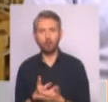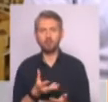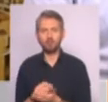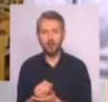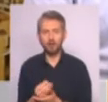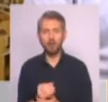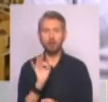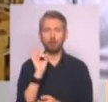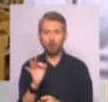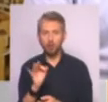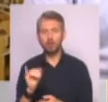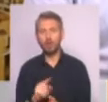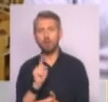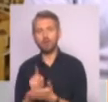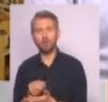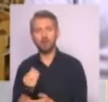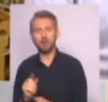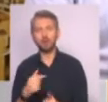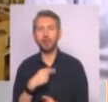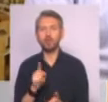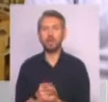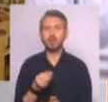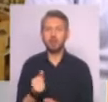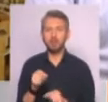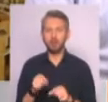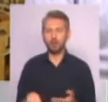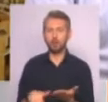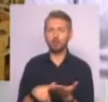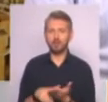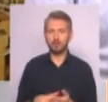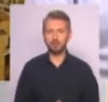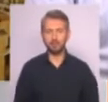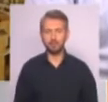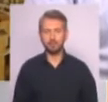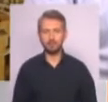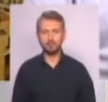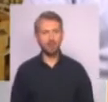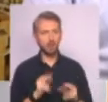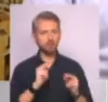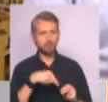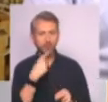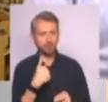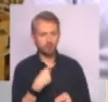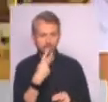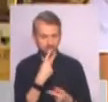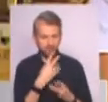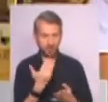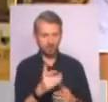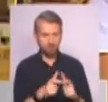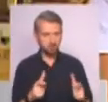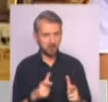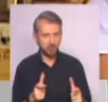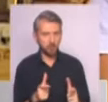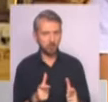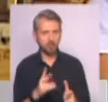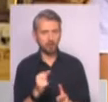стоїть нуль і обов'язкова плата. Що я повинна заплатити по цій субсидії? Чесно кажучи, не бачу ще вашу платіжку на